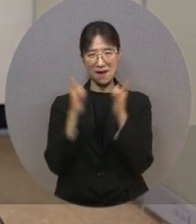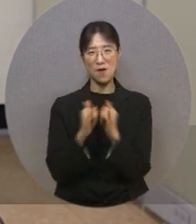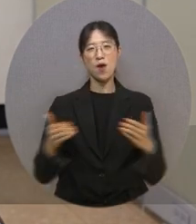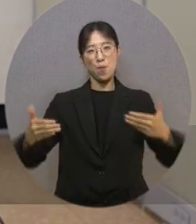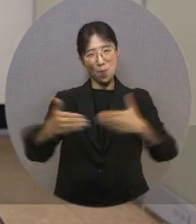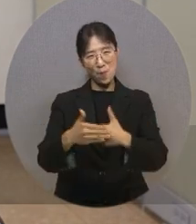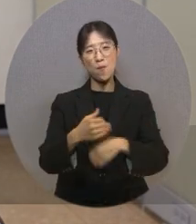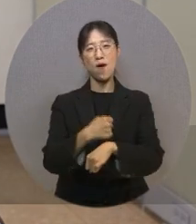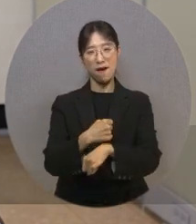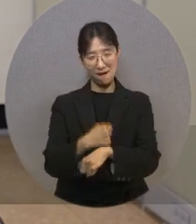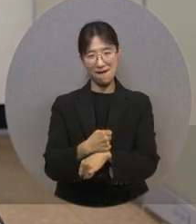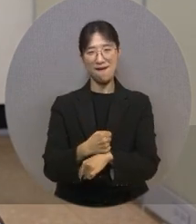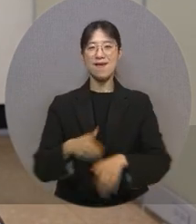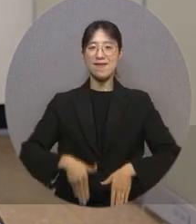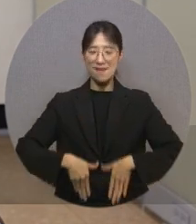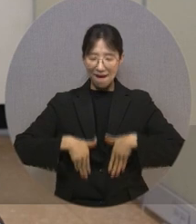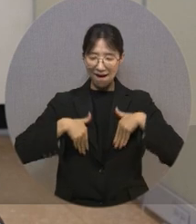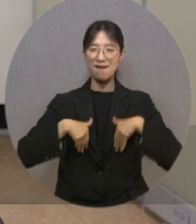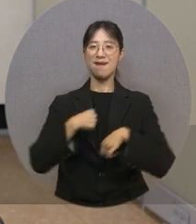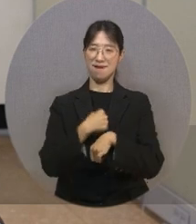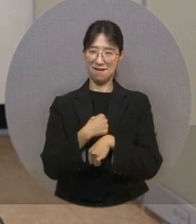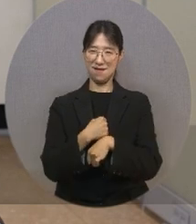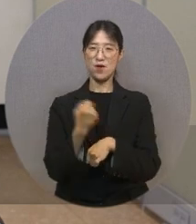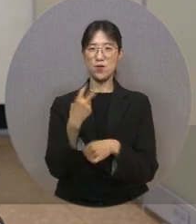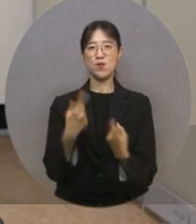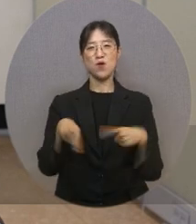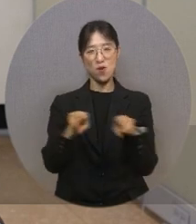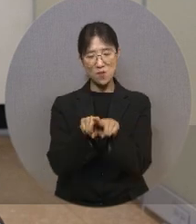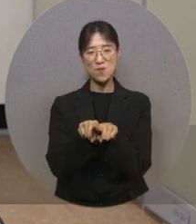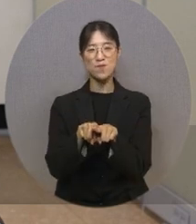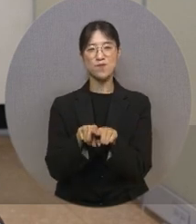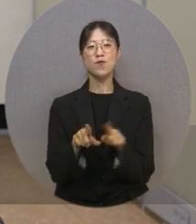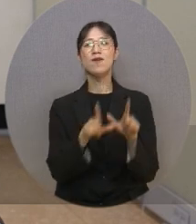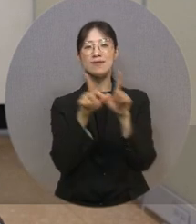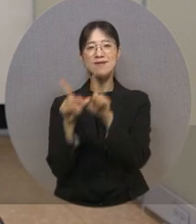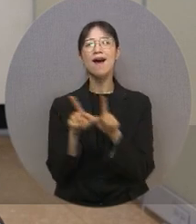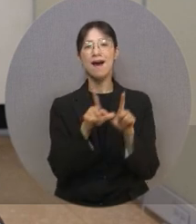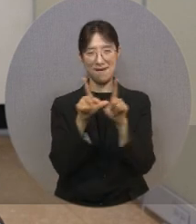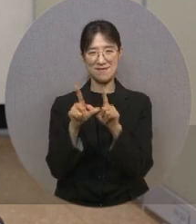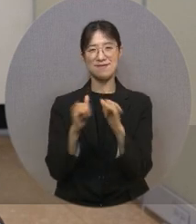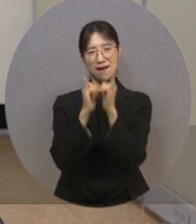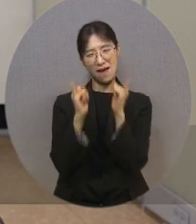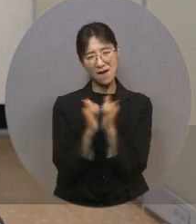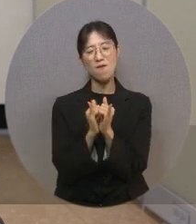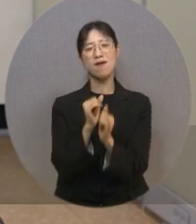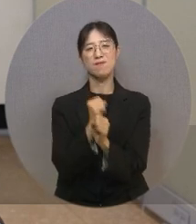사회가 포용하는 사회, 따뜻한 사회, 그리고 더불어